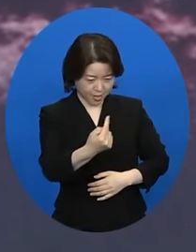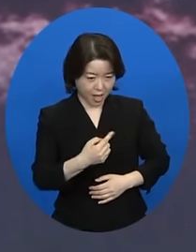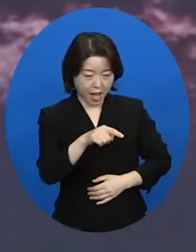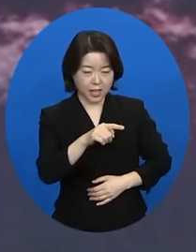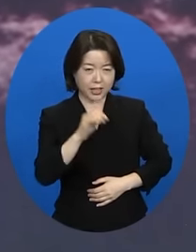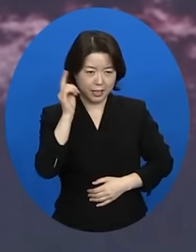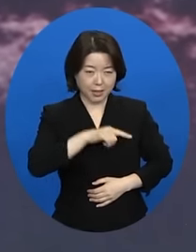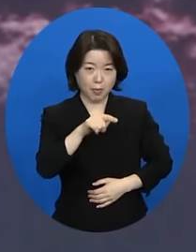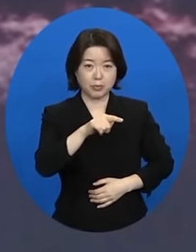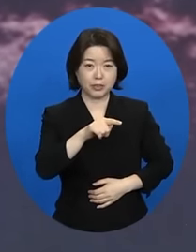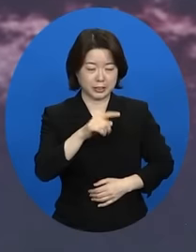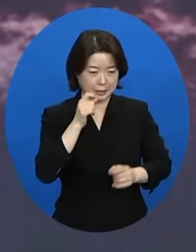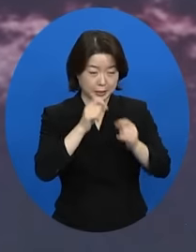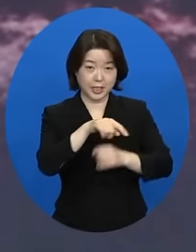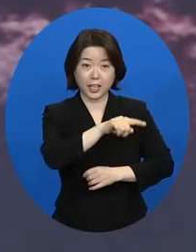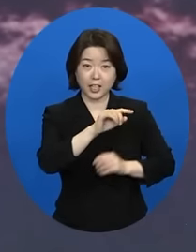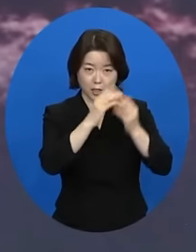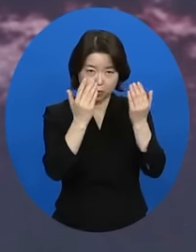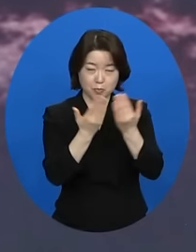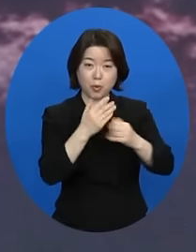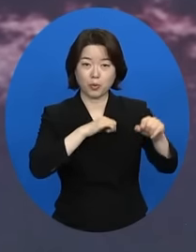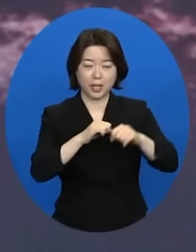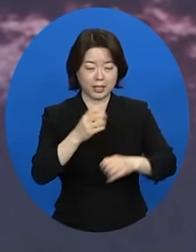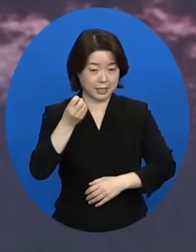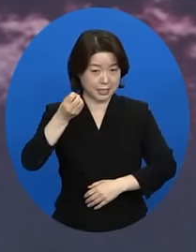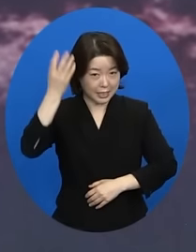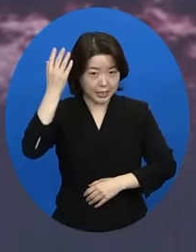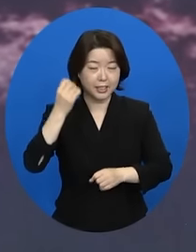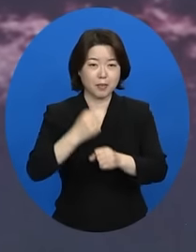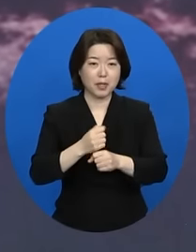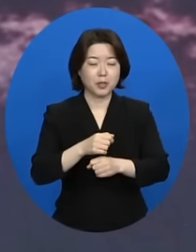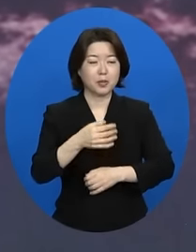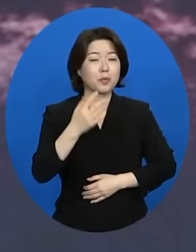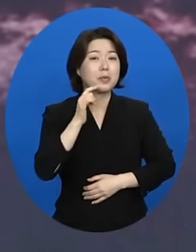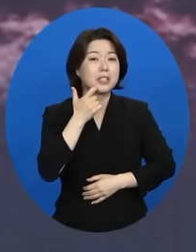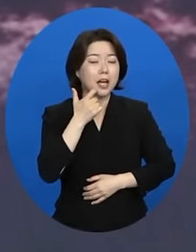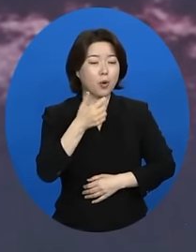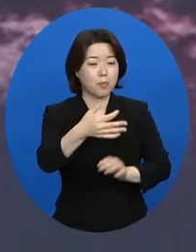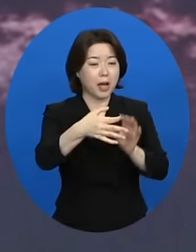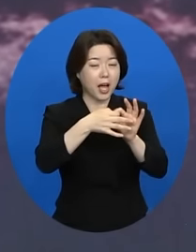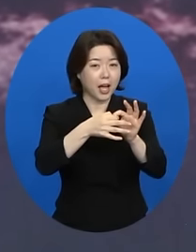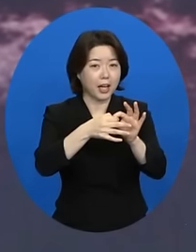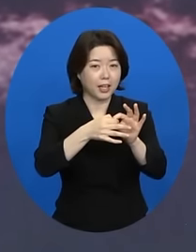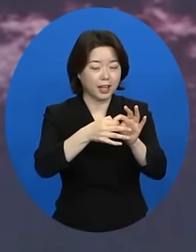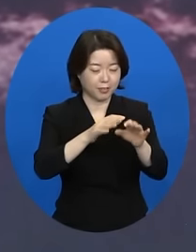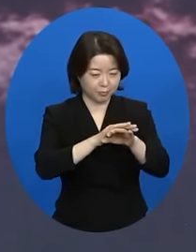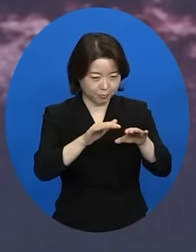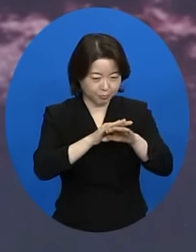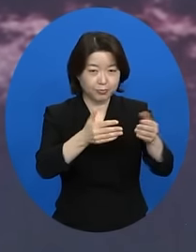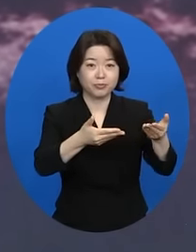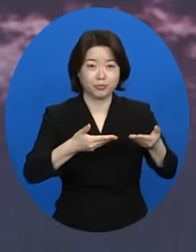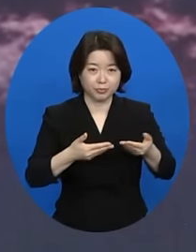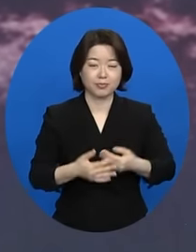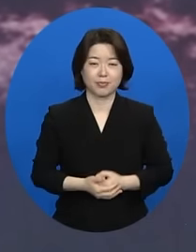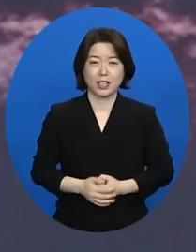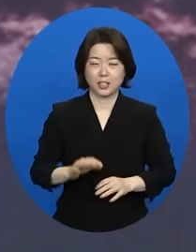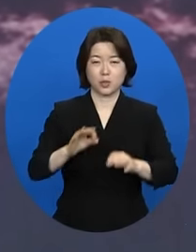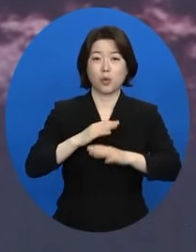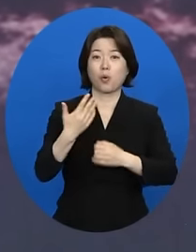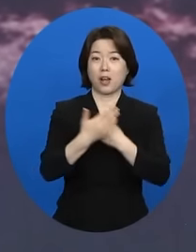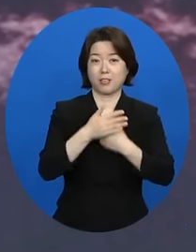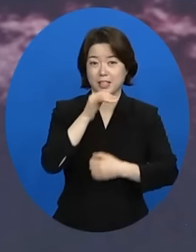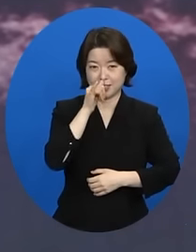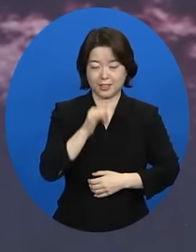어떤 행위들을 잊게 하시고 그 관계를 다시 잊게 이어주셨죠. 그 놀라운 은혜가